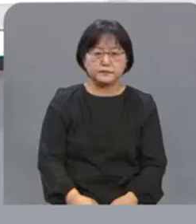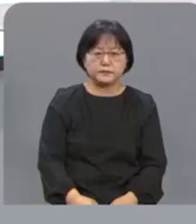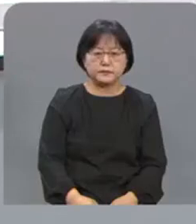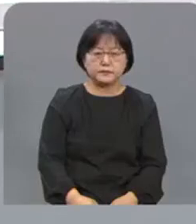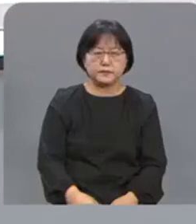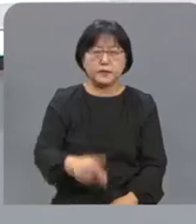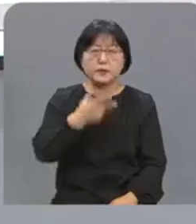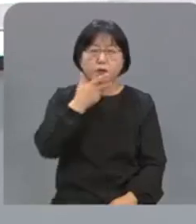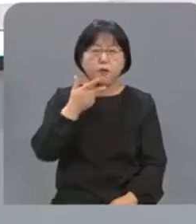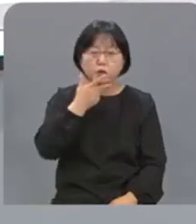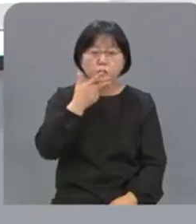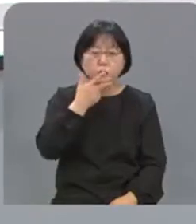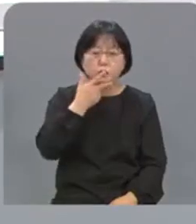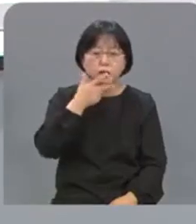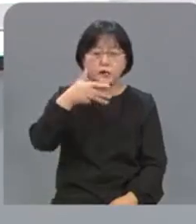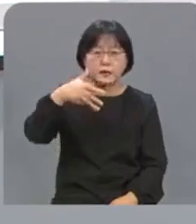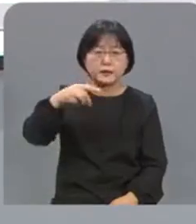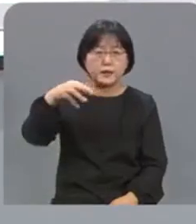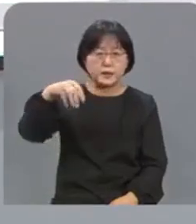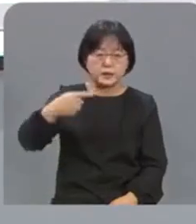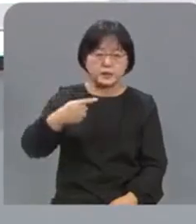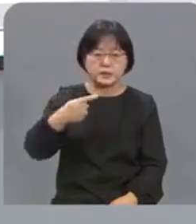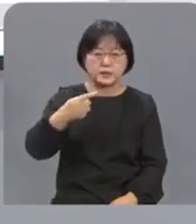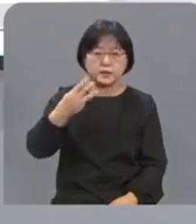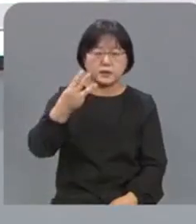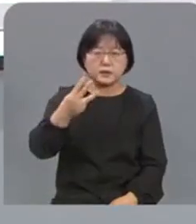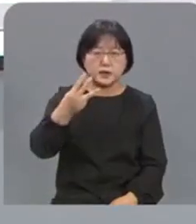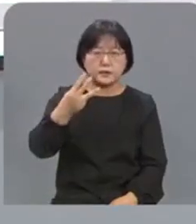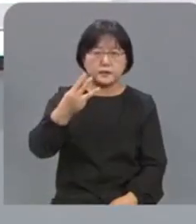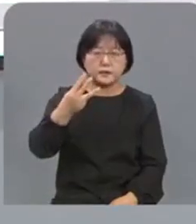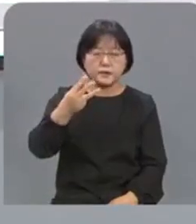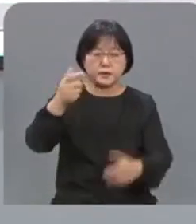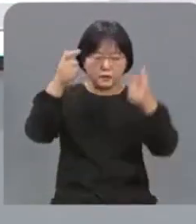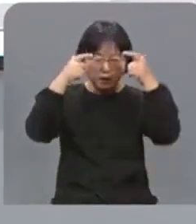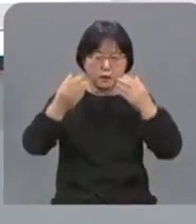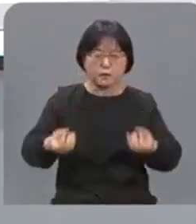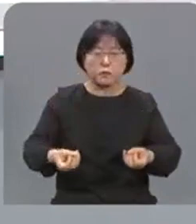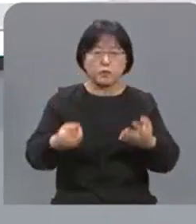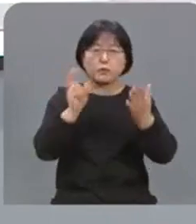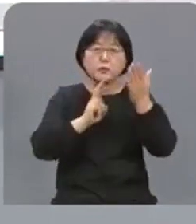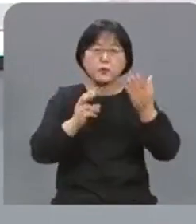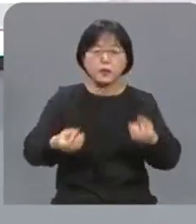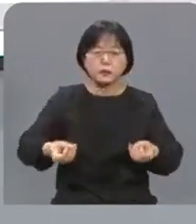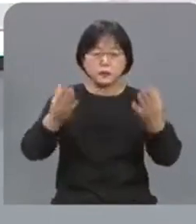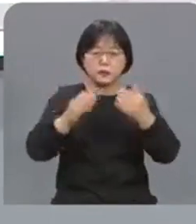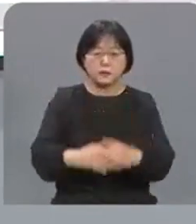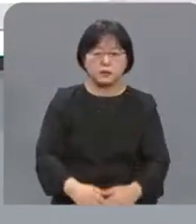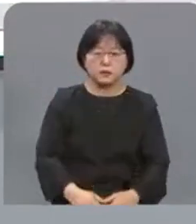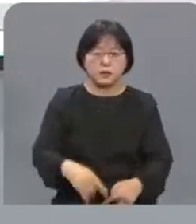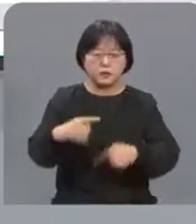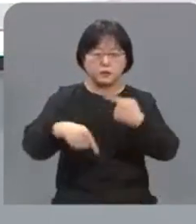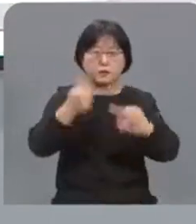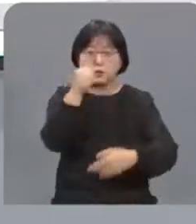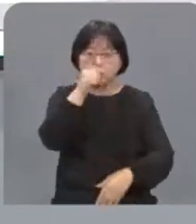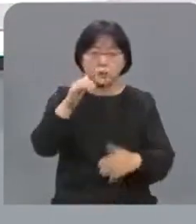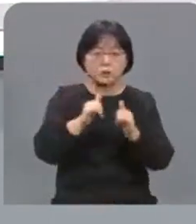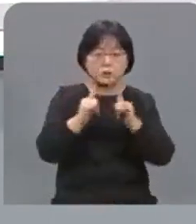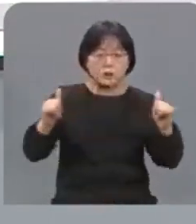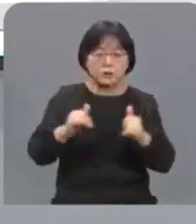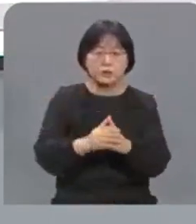지난해 영국에서 열린 찰스 3세 국왕 개관식 축하 콘서트 공연인데요. 여기 보시면 수어